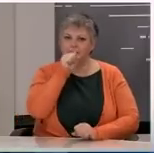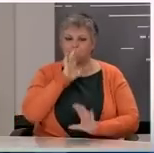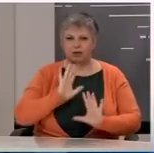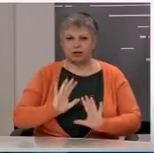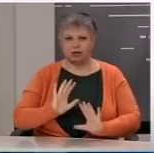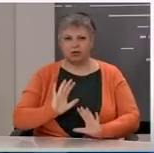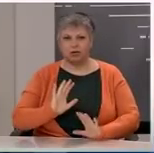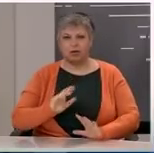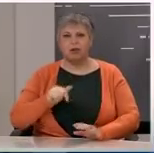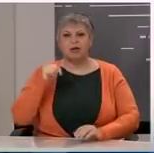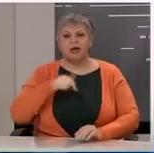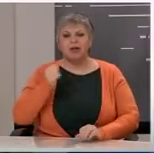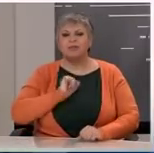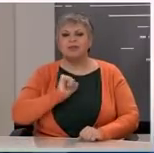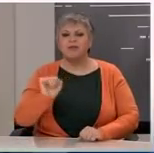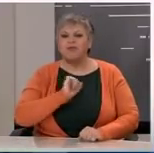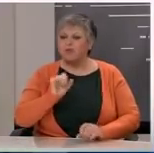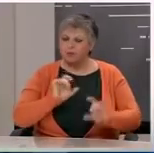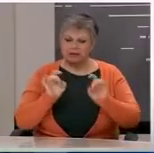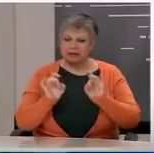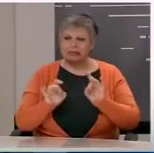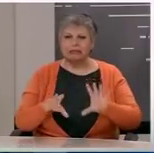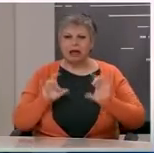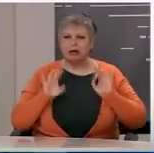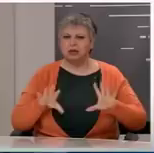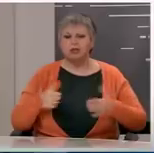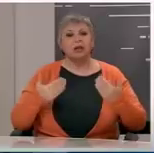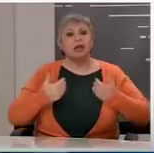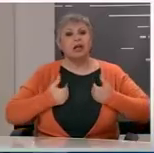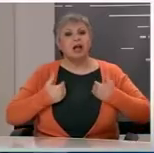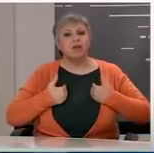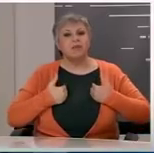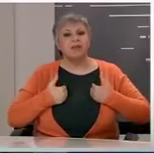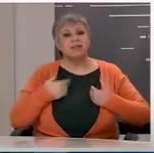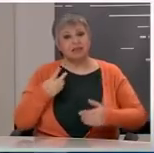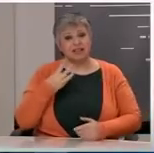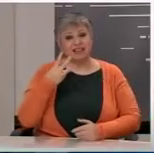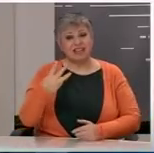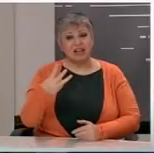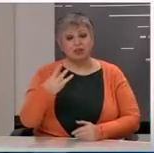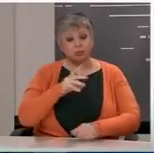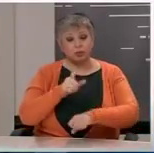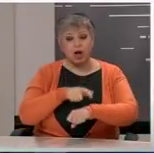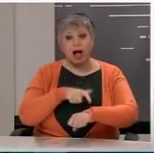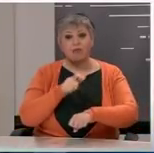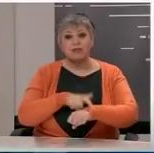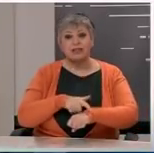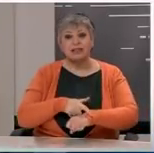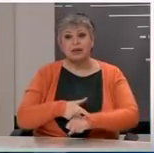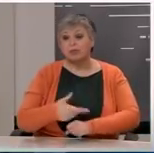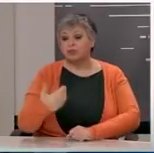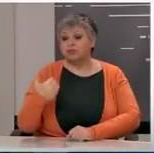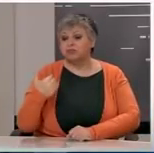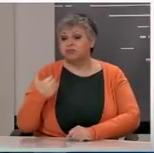ούτε έχουμε κανένα λόγο να φοβόμαστε τίποτα, γιατί εμείς και οι τρεις που μας εγκαλείτε δεν θα μας βρείτε σε